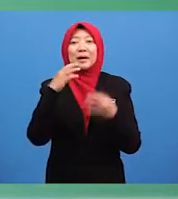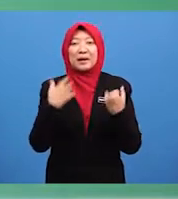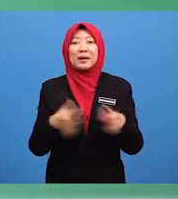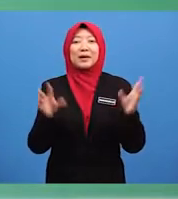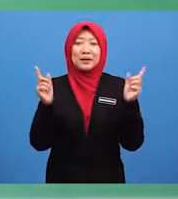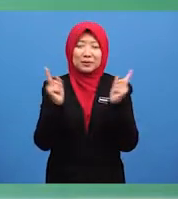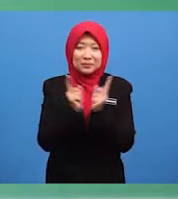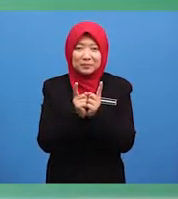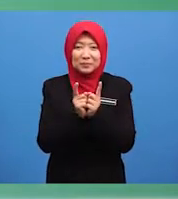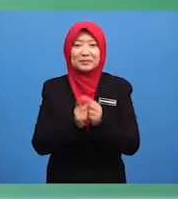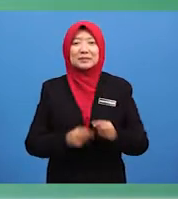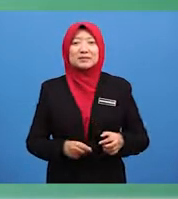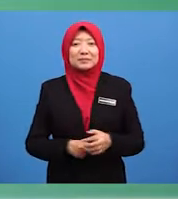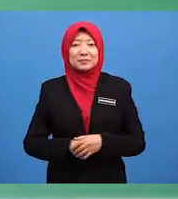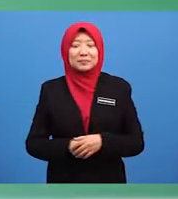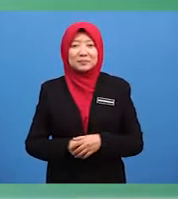kan perkataan tasik ladang?